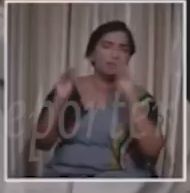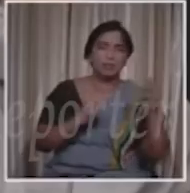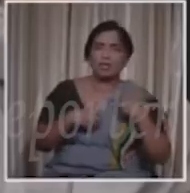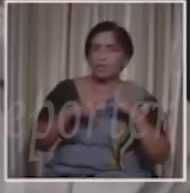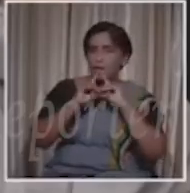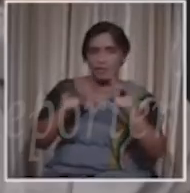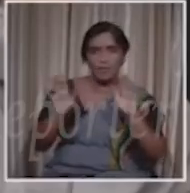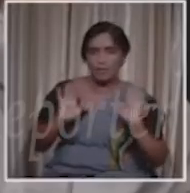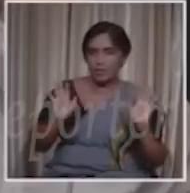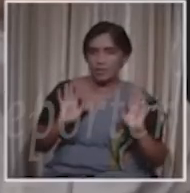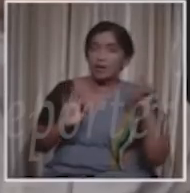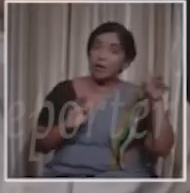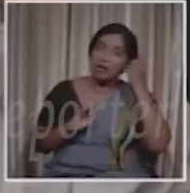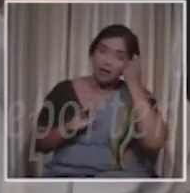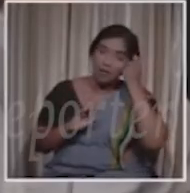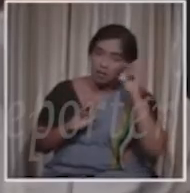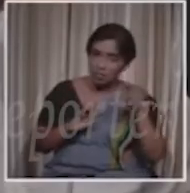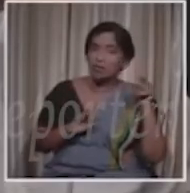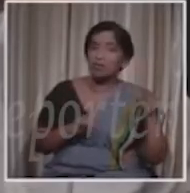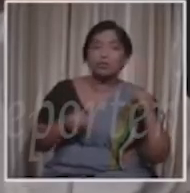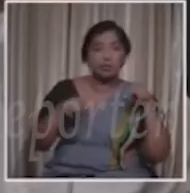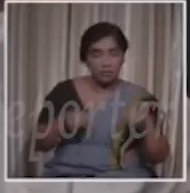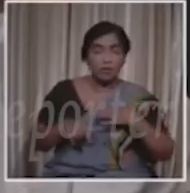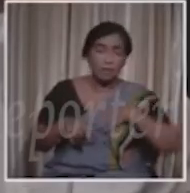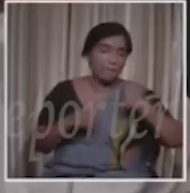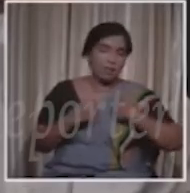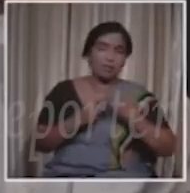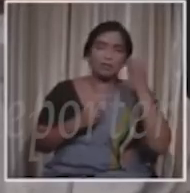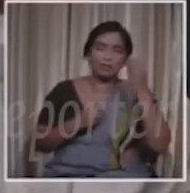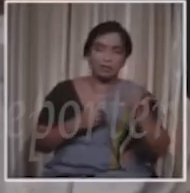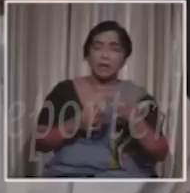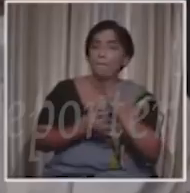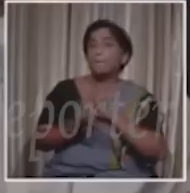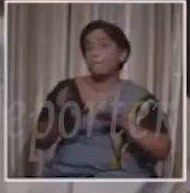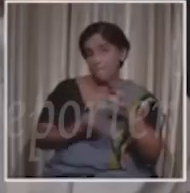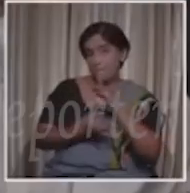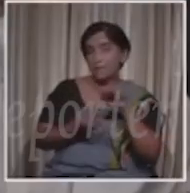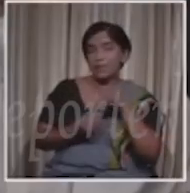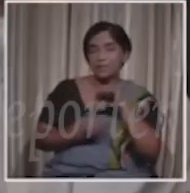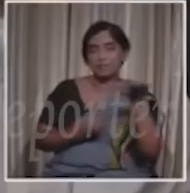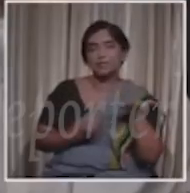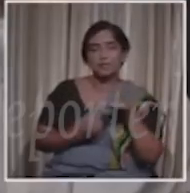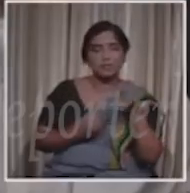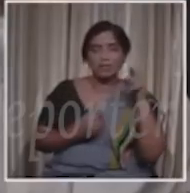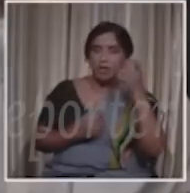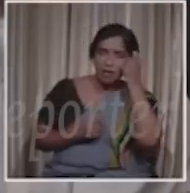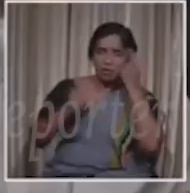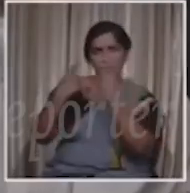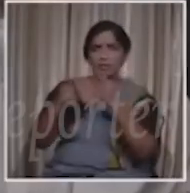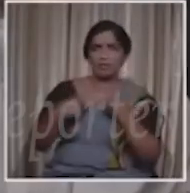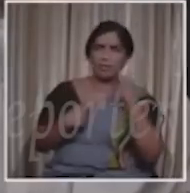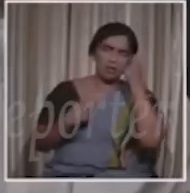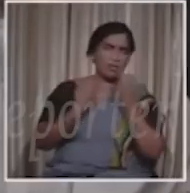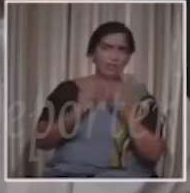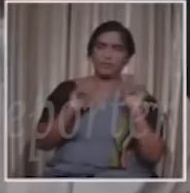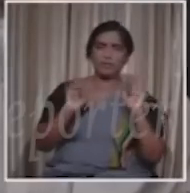තුවාල ලැබිලා තියෙනවා ගෙවල් ගණනාවක් ගිනිගත් අවස්ථාවේදී මේ මේකට ප්‍රමුඛත්වයේ දෙන්න සිදු වෙනවා කියලා කල් දාන වෙන එකක් මම